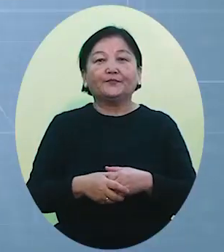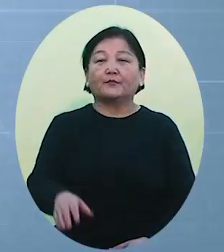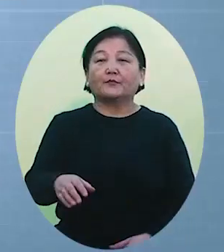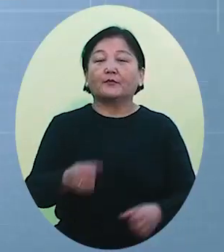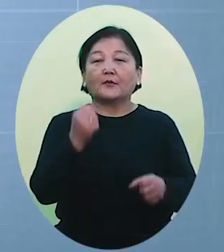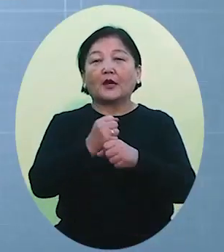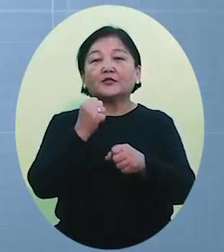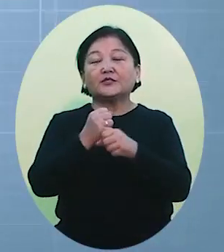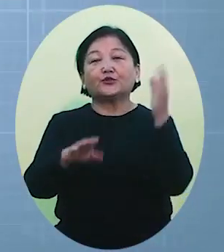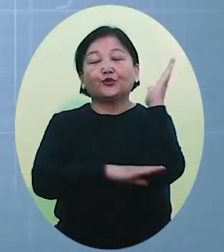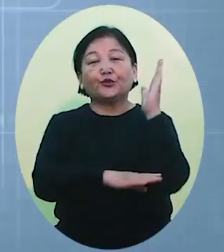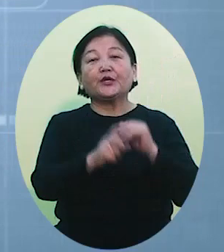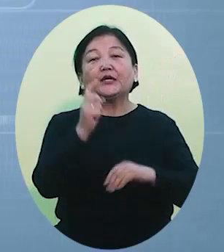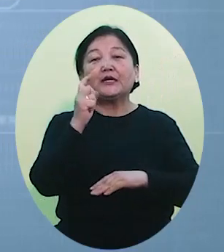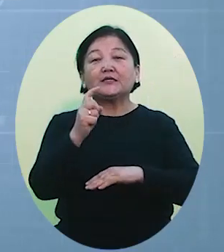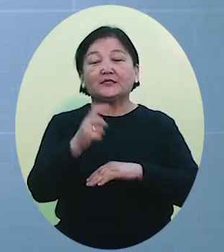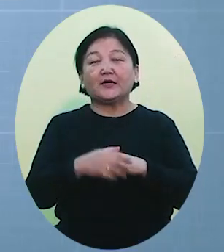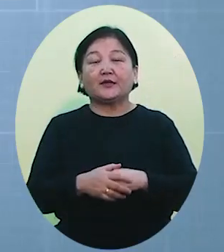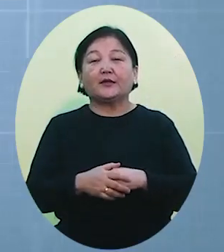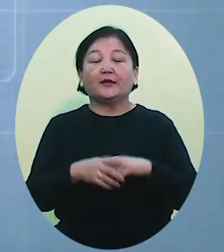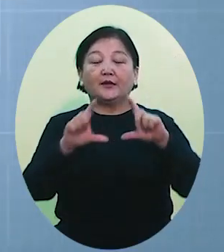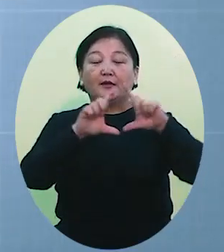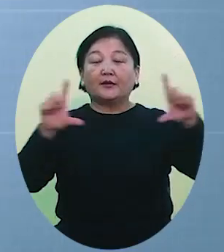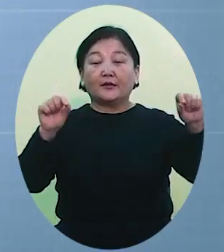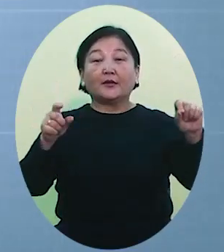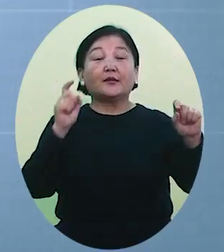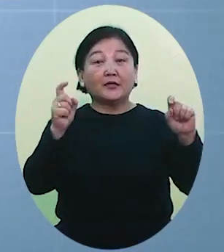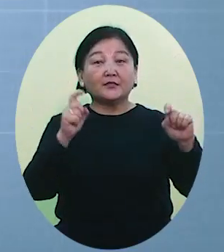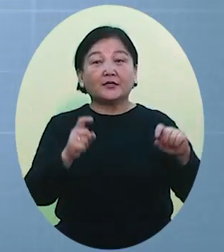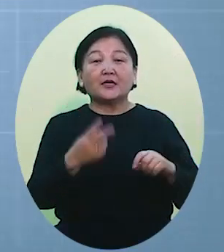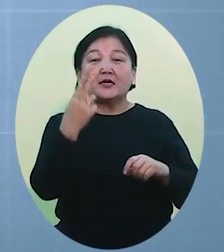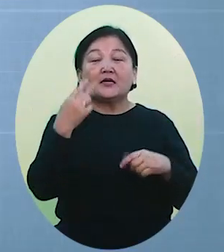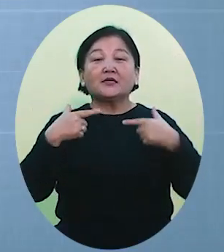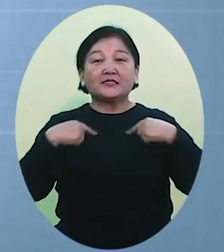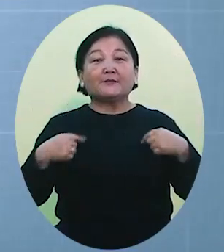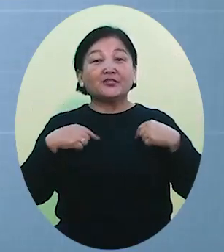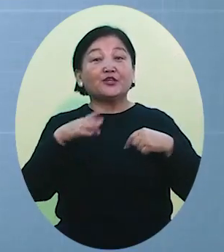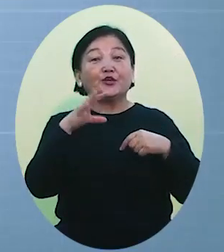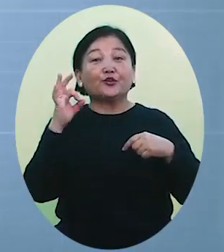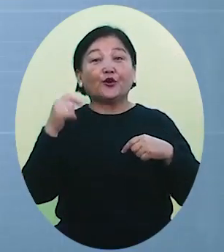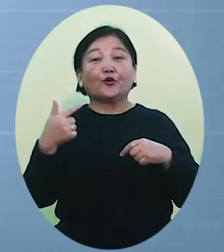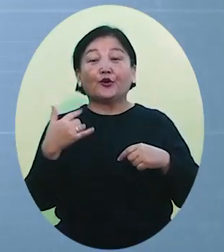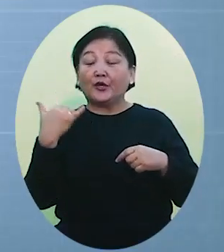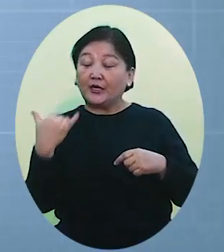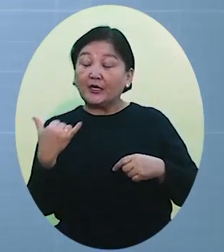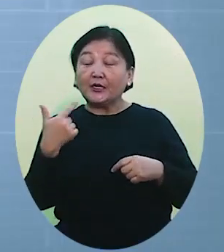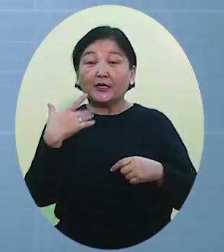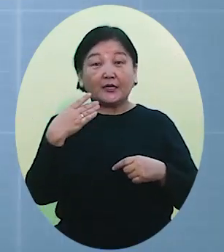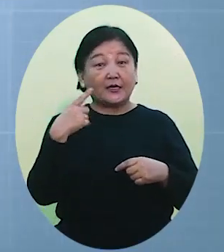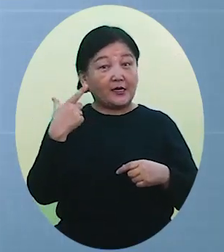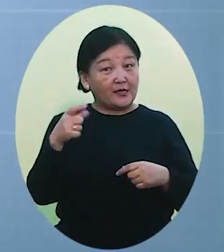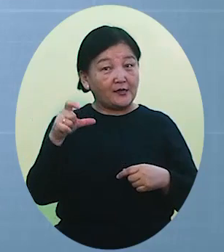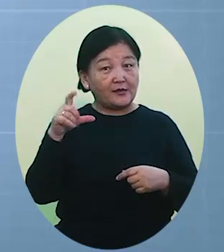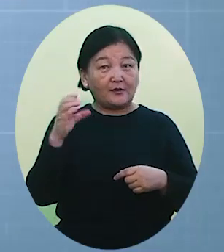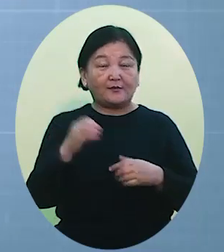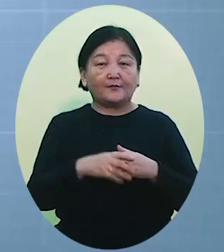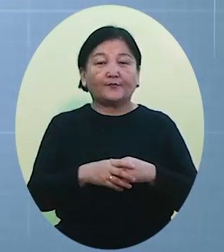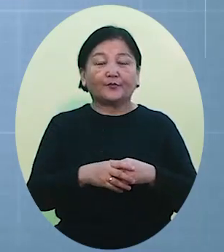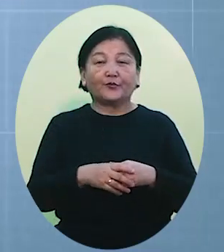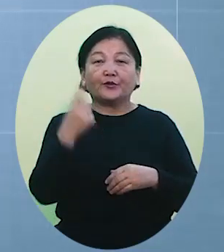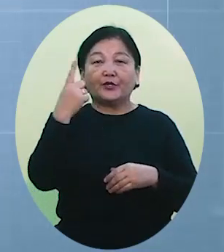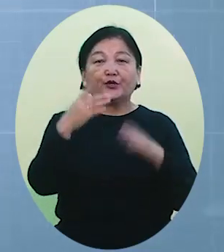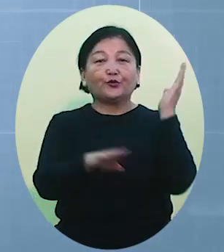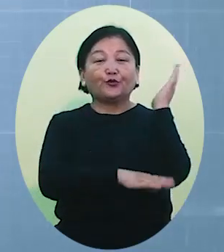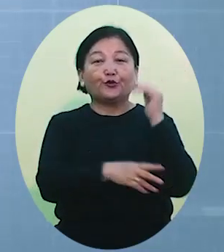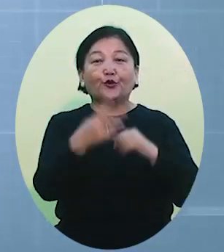За ажилласан өдрийг x-ээр тэмдэглэчээ. За цамцны тоог y-гэр тэмдэглэе. За нэг өдөр 2 цамц, 2 өдөр